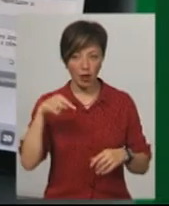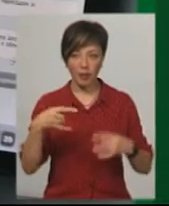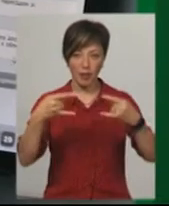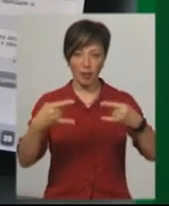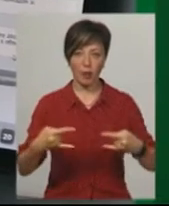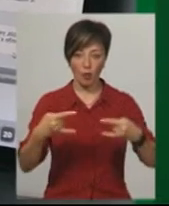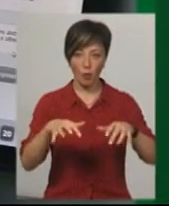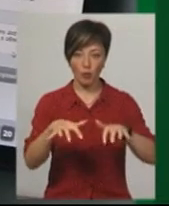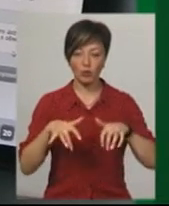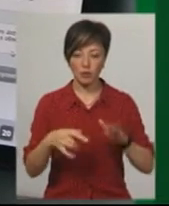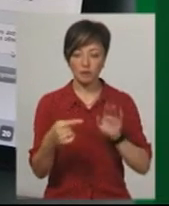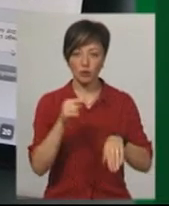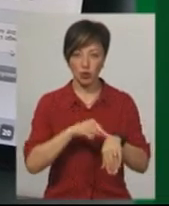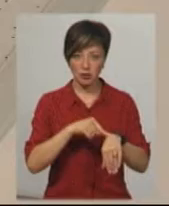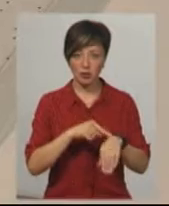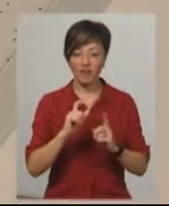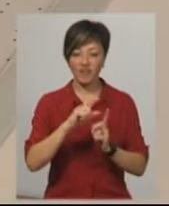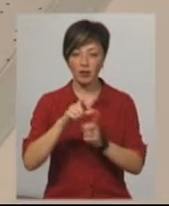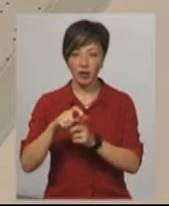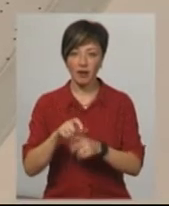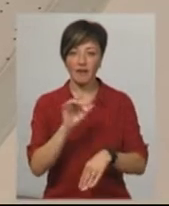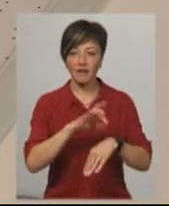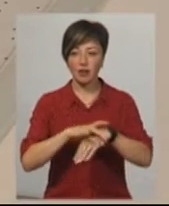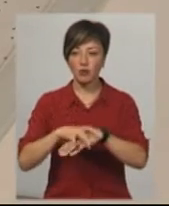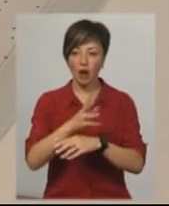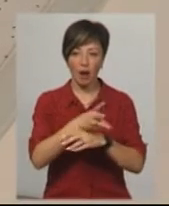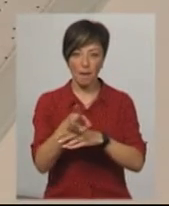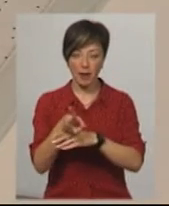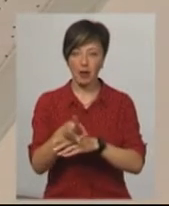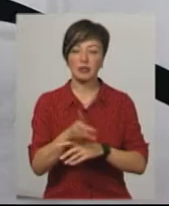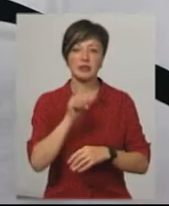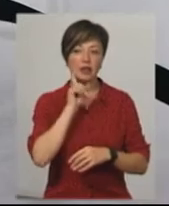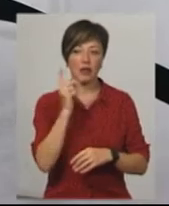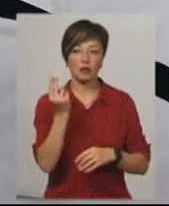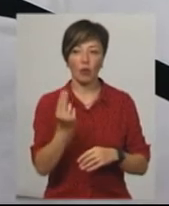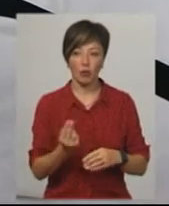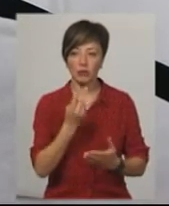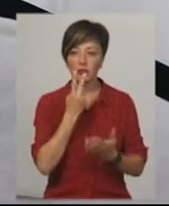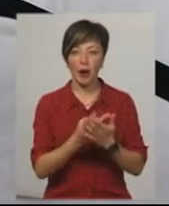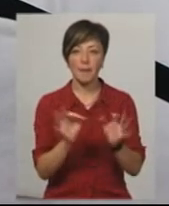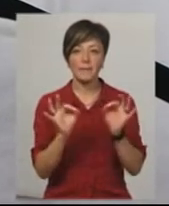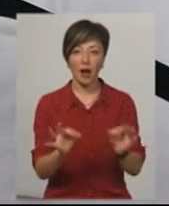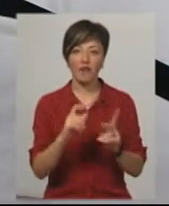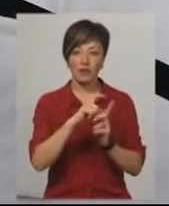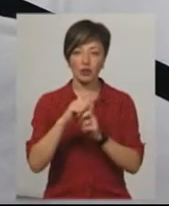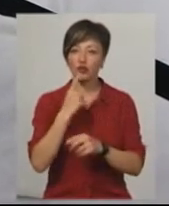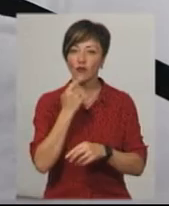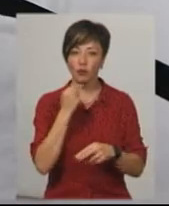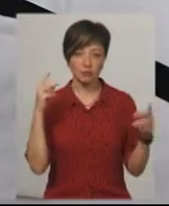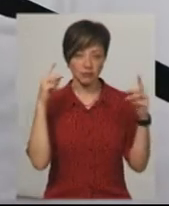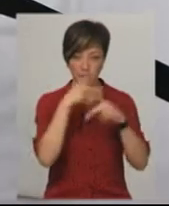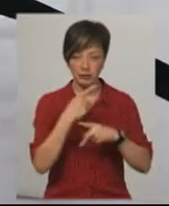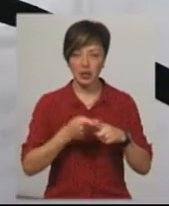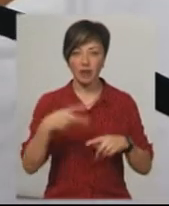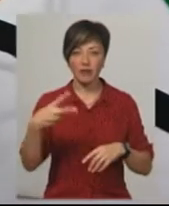моніторі комп'ютера вказаний час, а його відповіді фіксує камера відеоспостереження. Зеленим кольором відображаються правильні відповіді, червоним – неправильні.